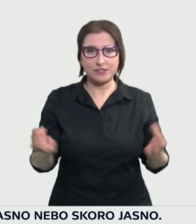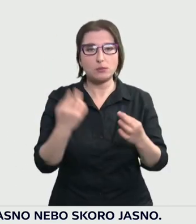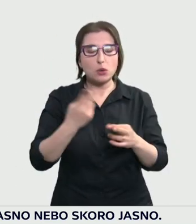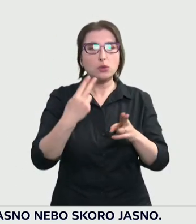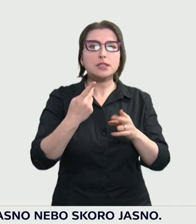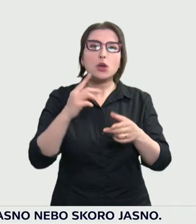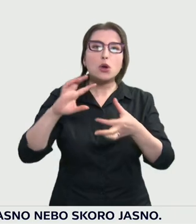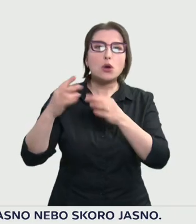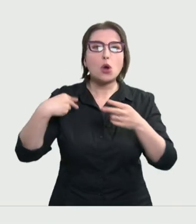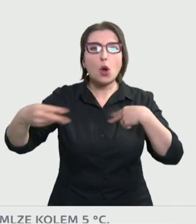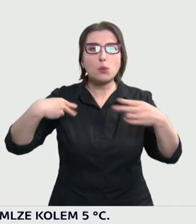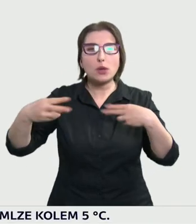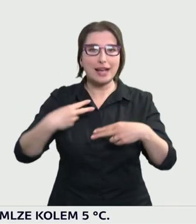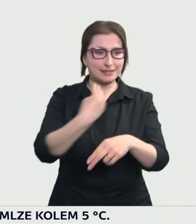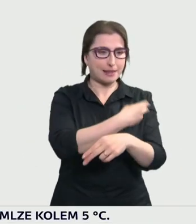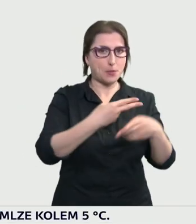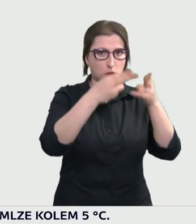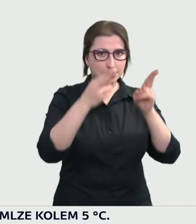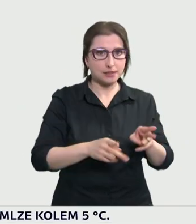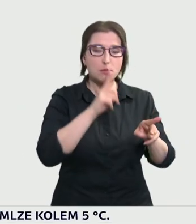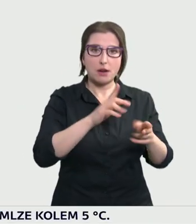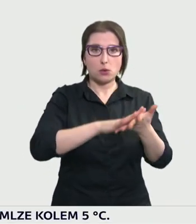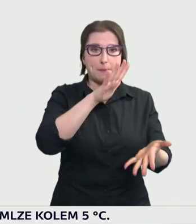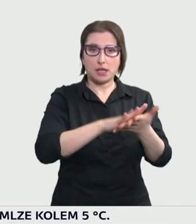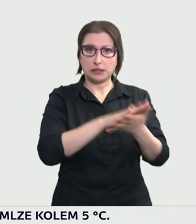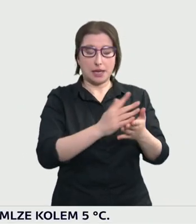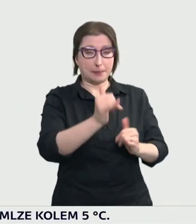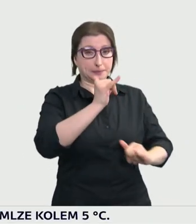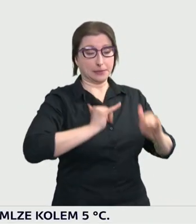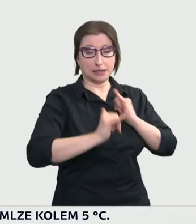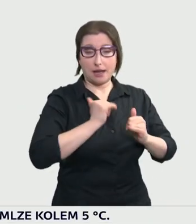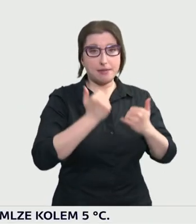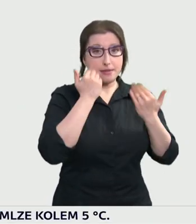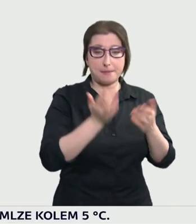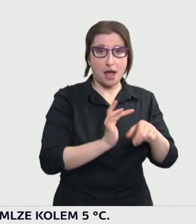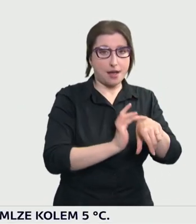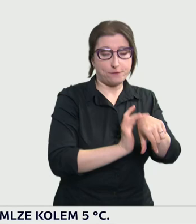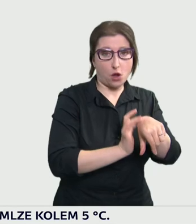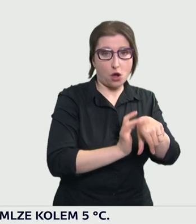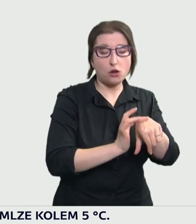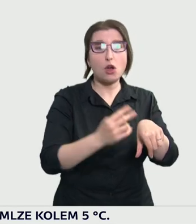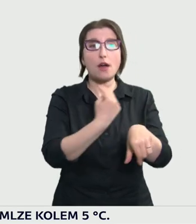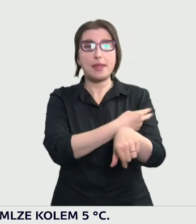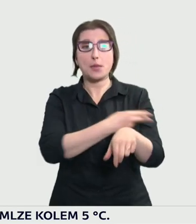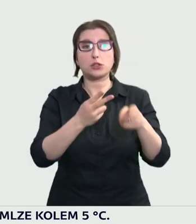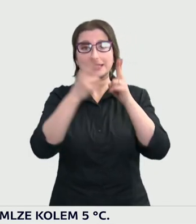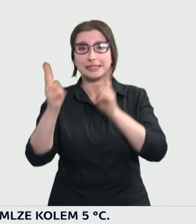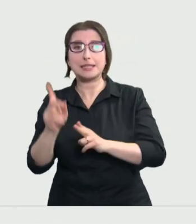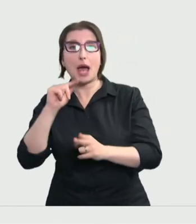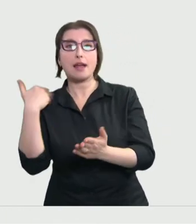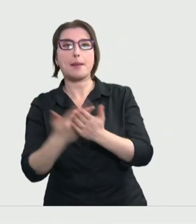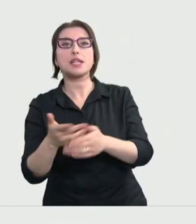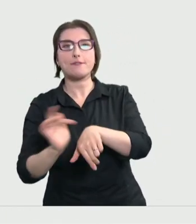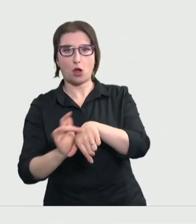komunikace mezi nemocnicí, která je v kapacitní nouzi, a nemocnicí, která nabízí volnou